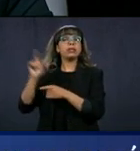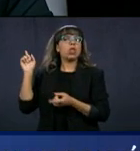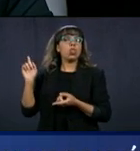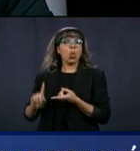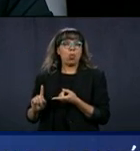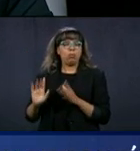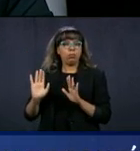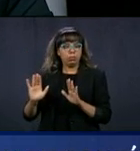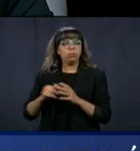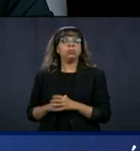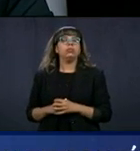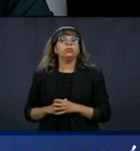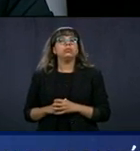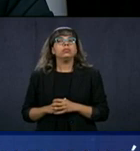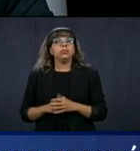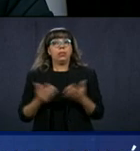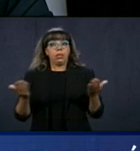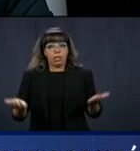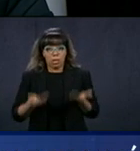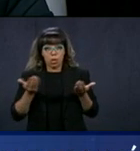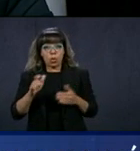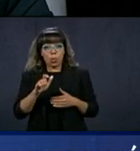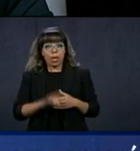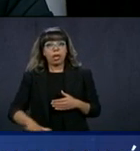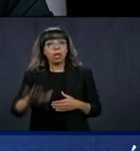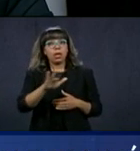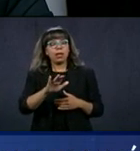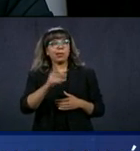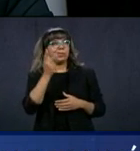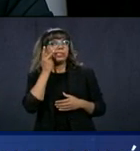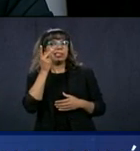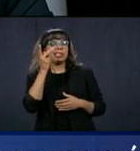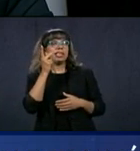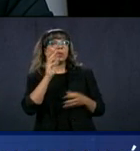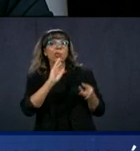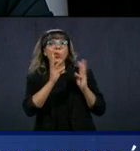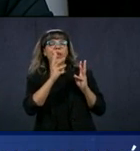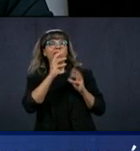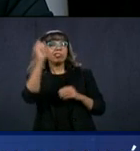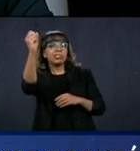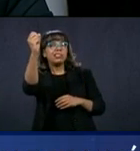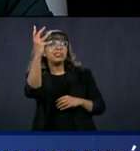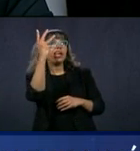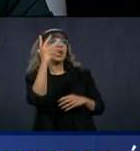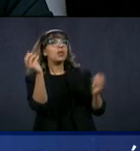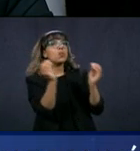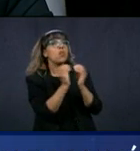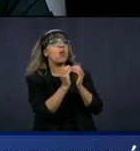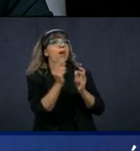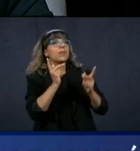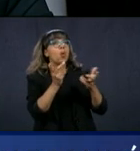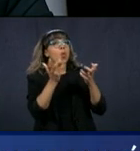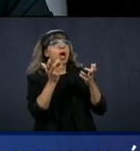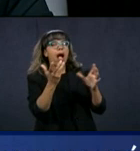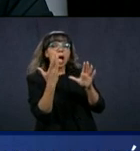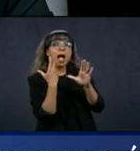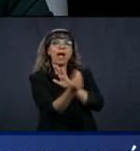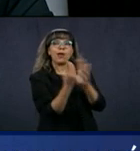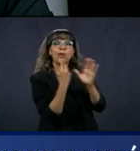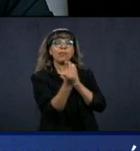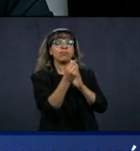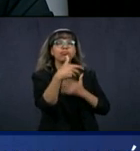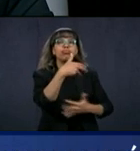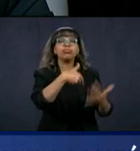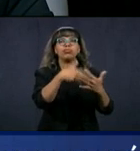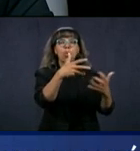Étant donné que les gens veulent sortir à l'extérieur pour faire de l'exercice, maintenant que la météo est plus belle, est-ce que vous